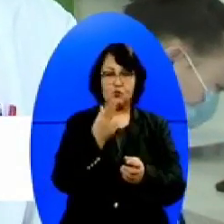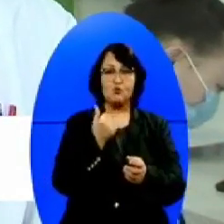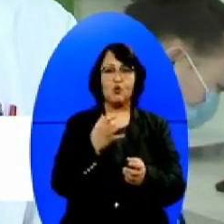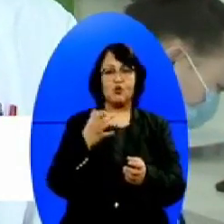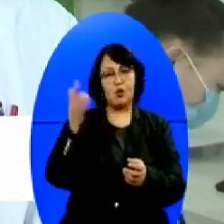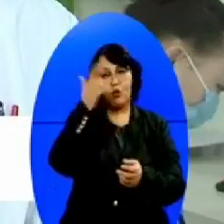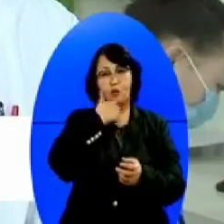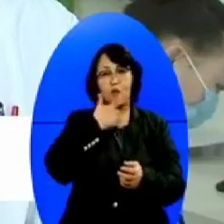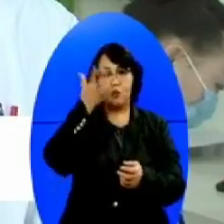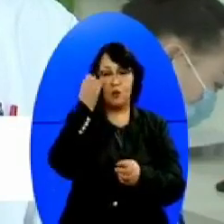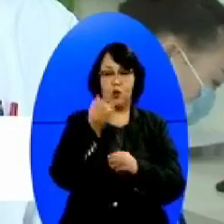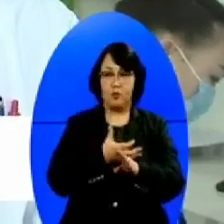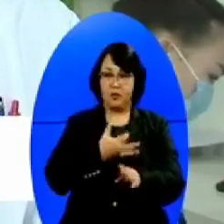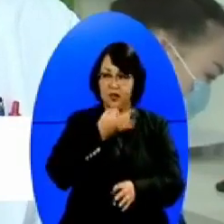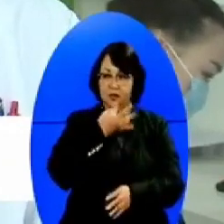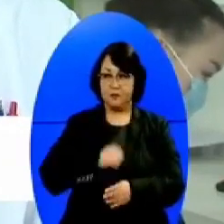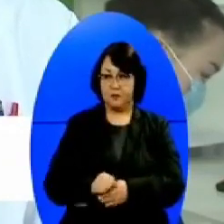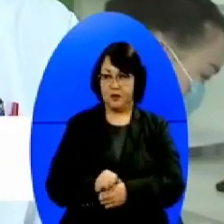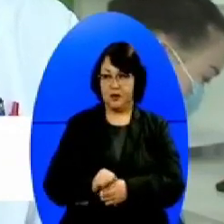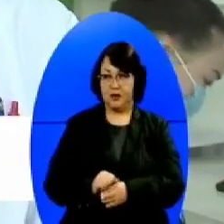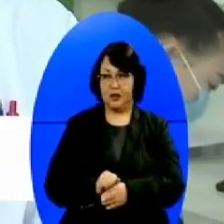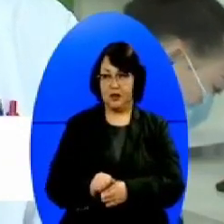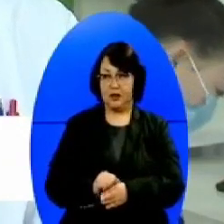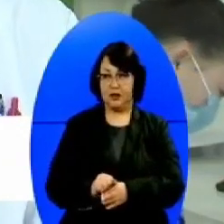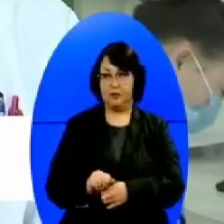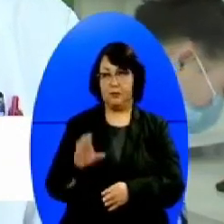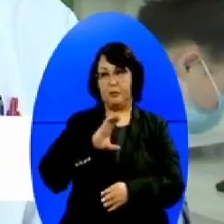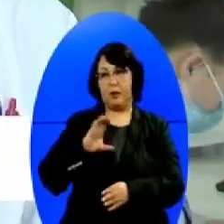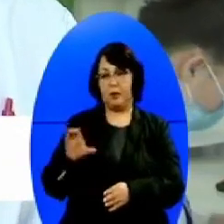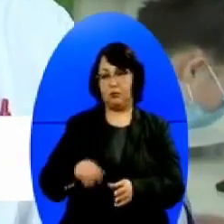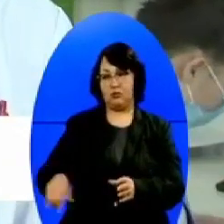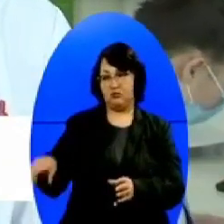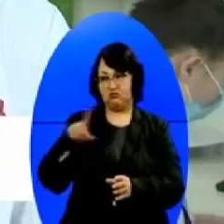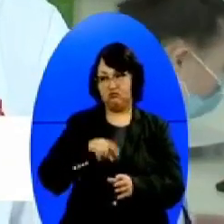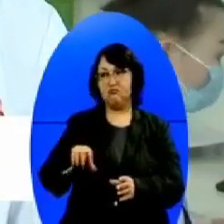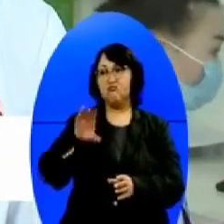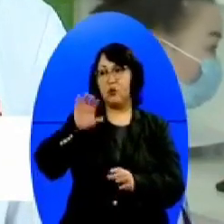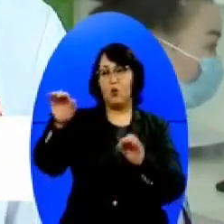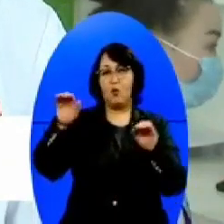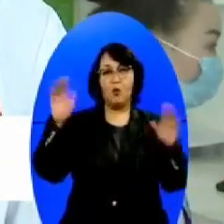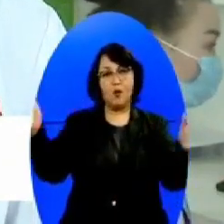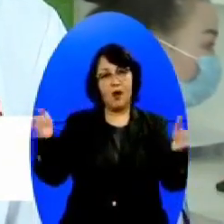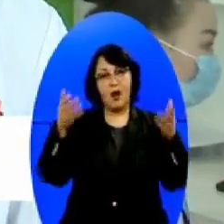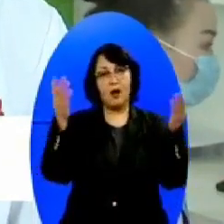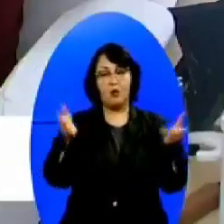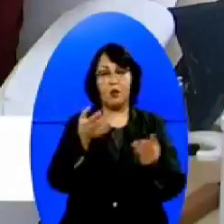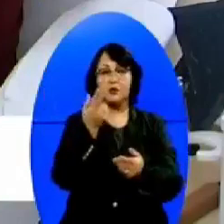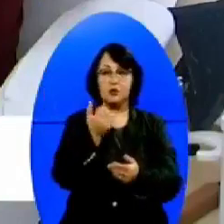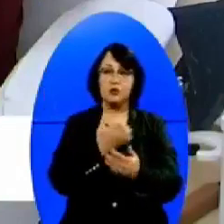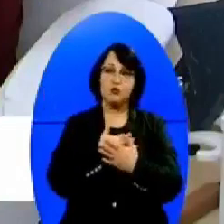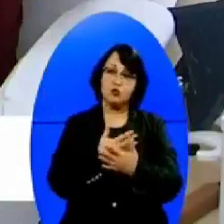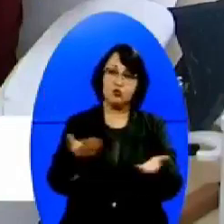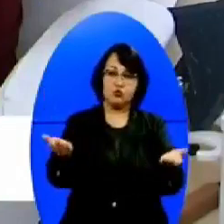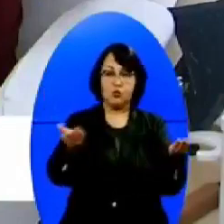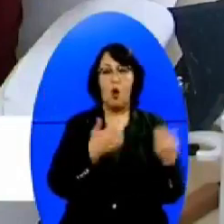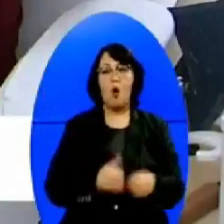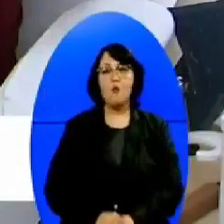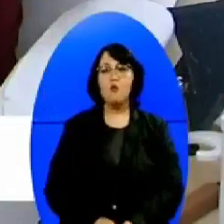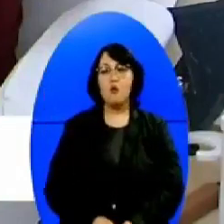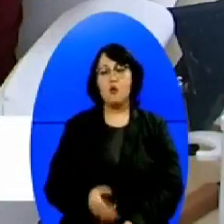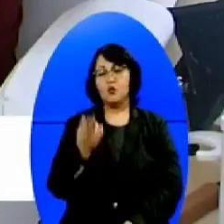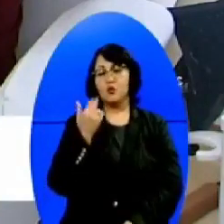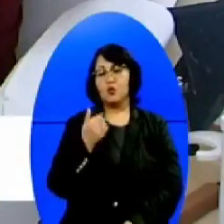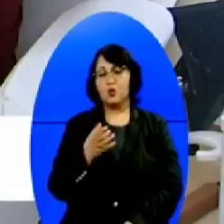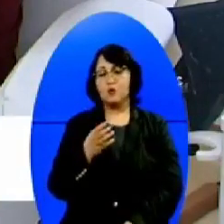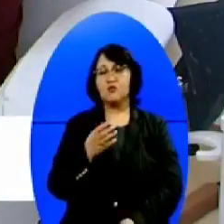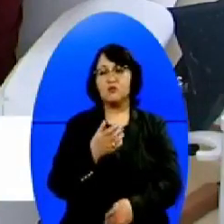бид нар энэ эрсдлээ сэргийлэх гэж энэ байгууллага хамт олонудад бас энийг уриалсан юм үйл ажиллагаануудыг явуулж байна. Цус хэлбэлт судлалын үндэсний төв